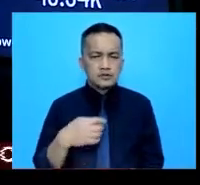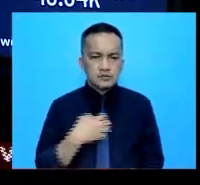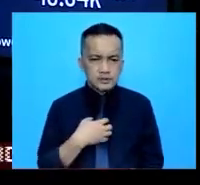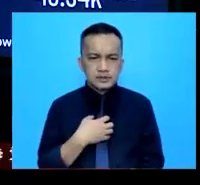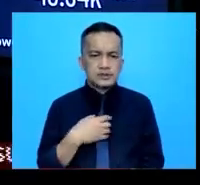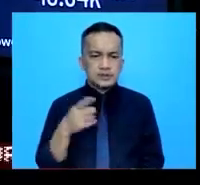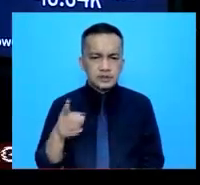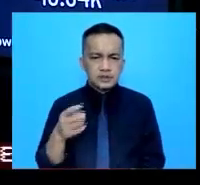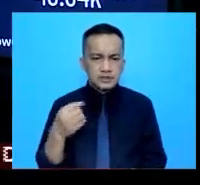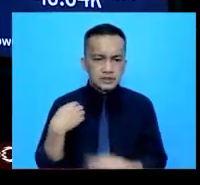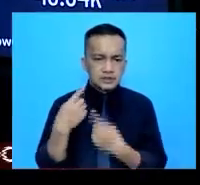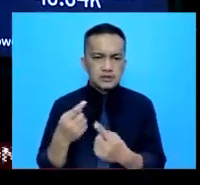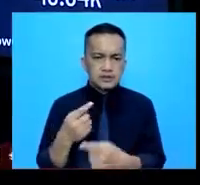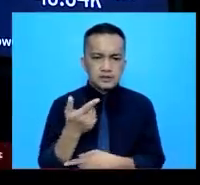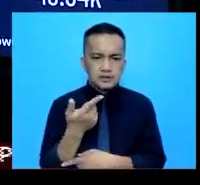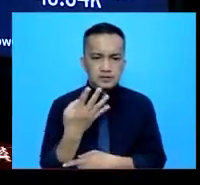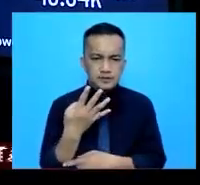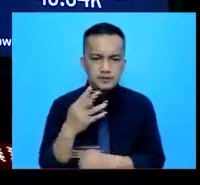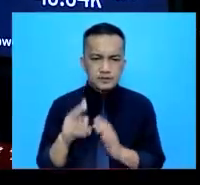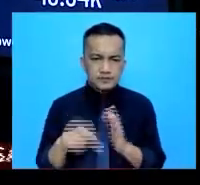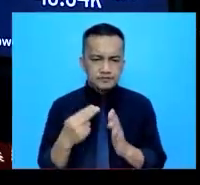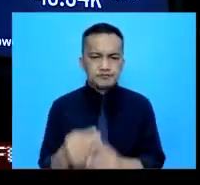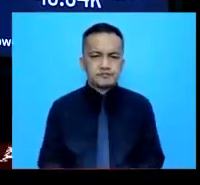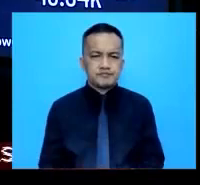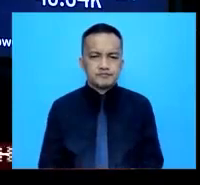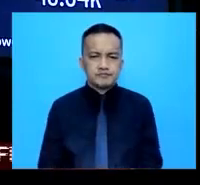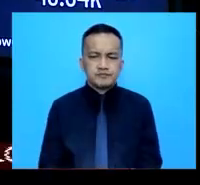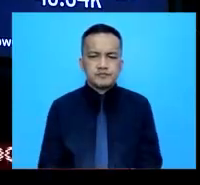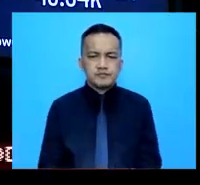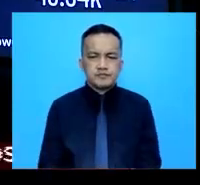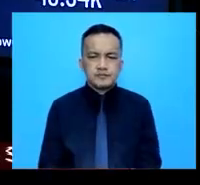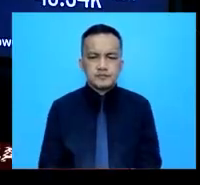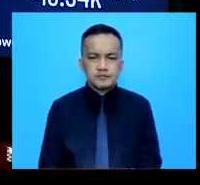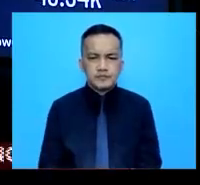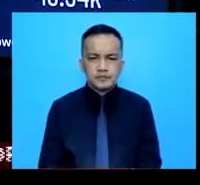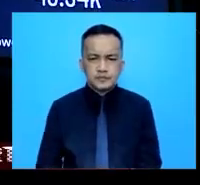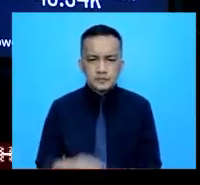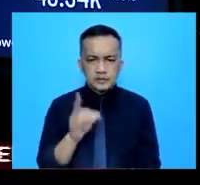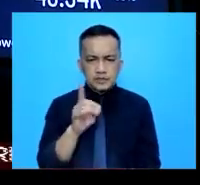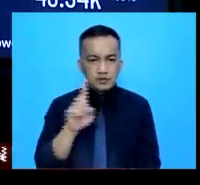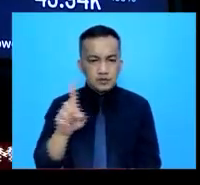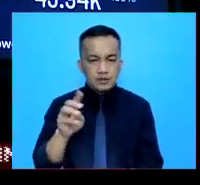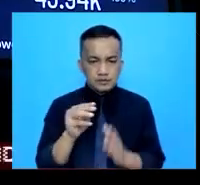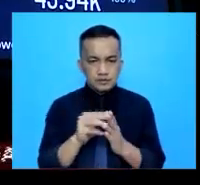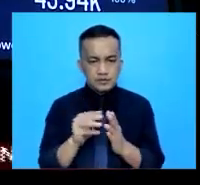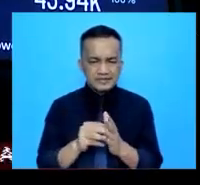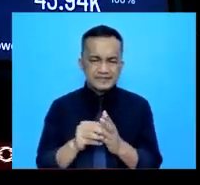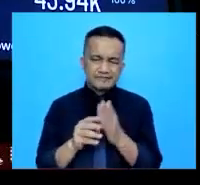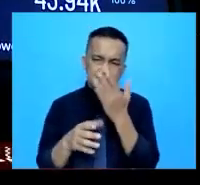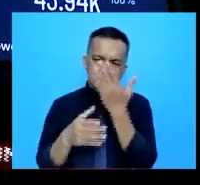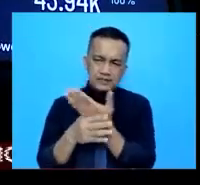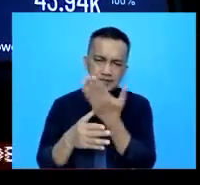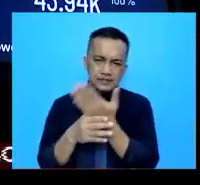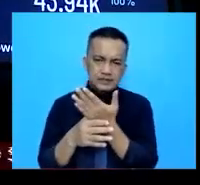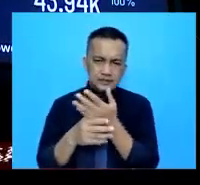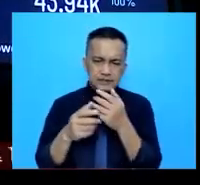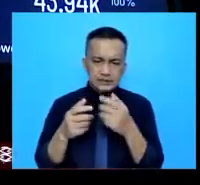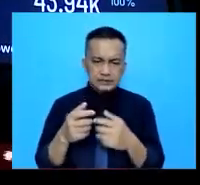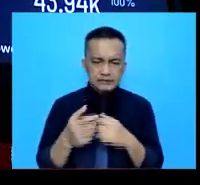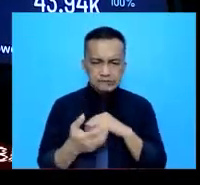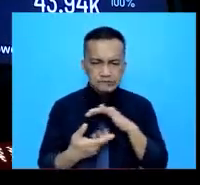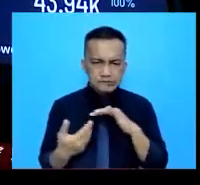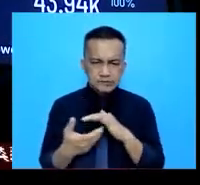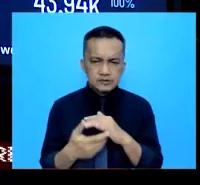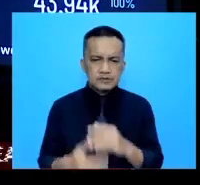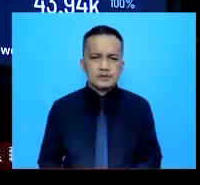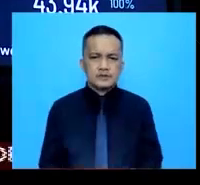sa 24 na oras. Mahigit naman po 81 million ang annoyed o inis. Mahigit